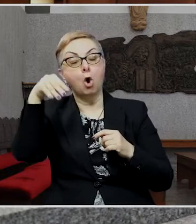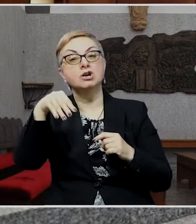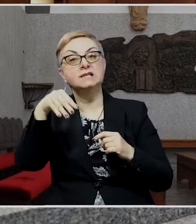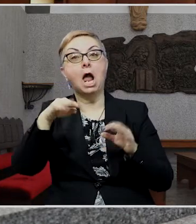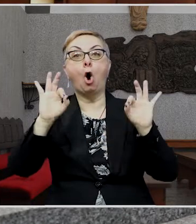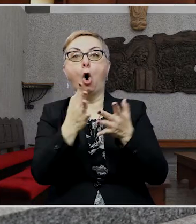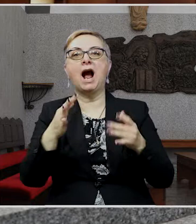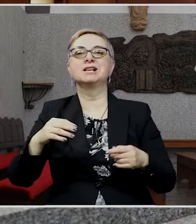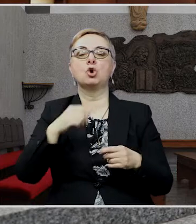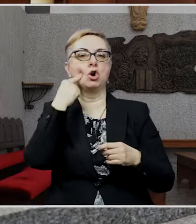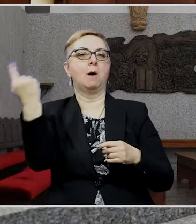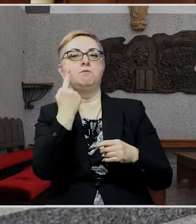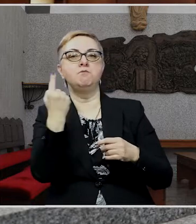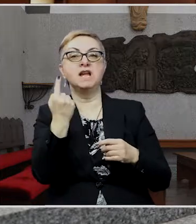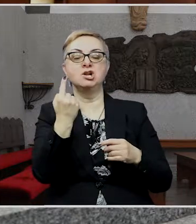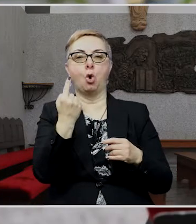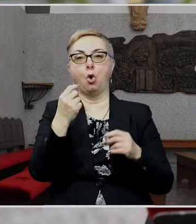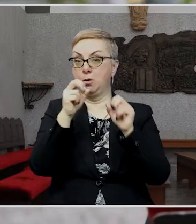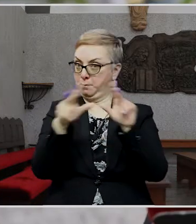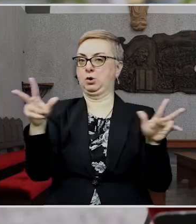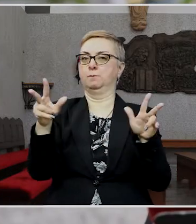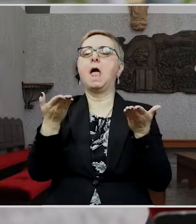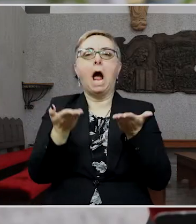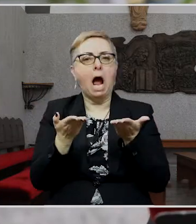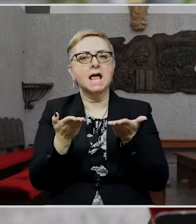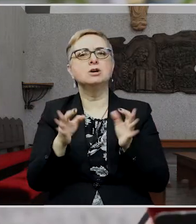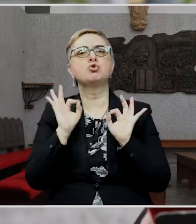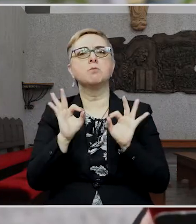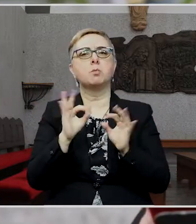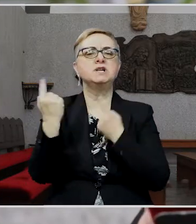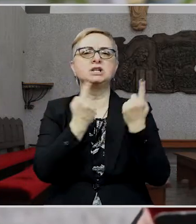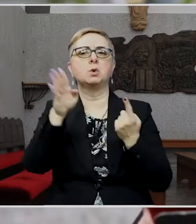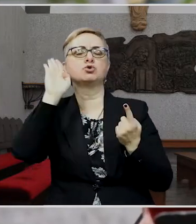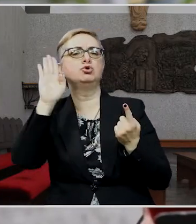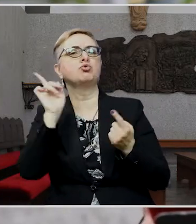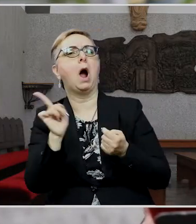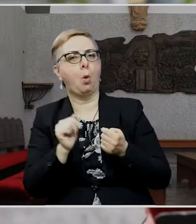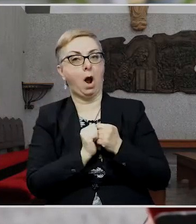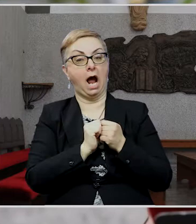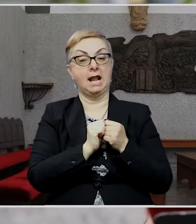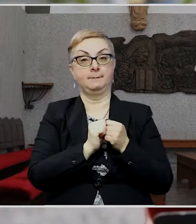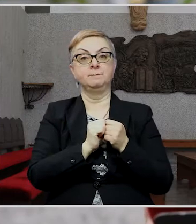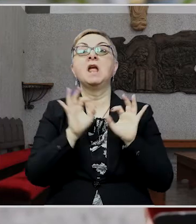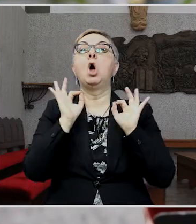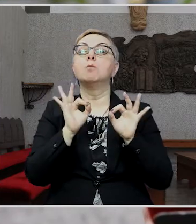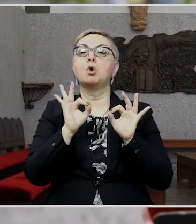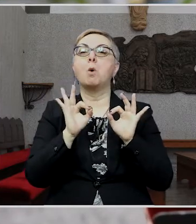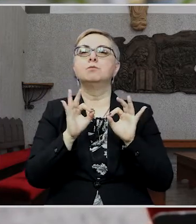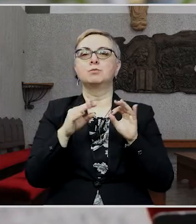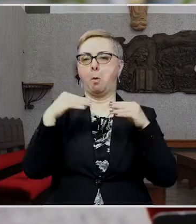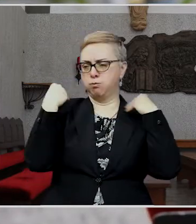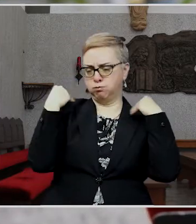potremmo dire umanamente e ora come si trova in che situazione si trova si trova a